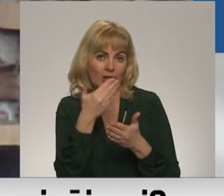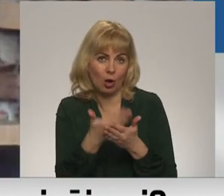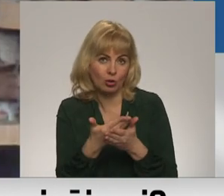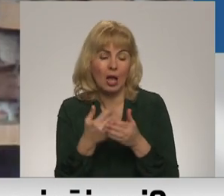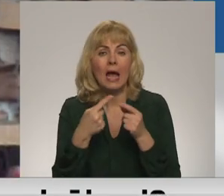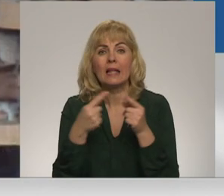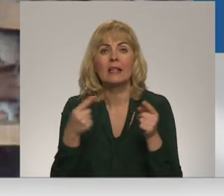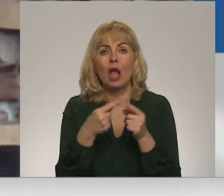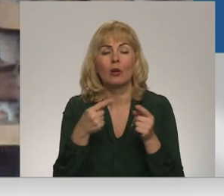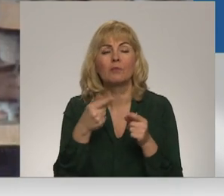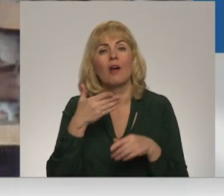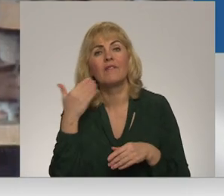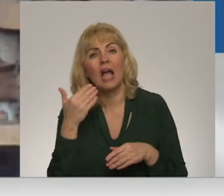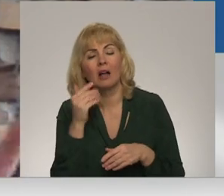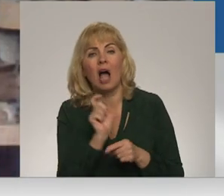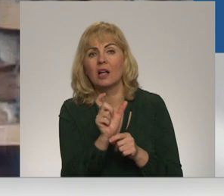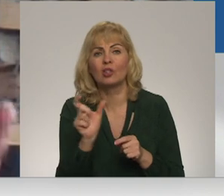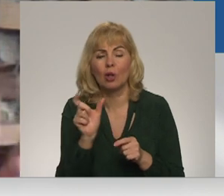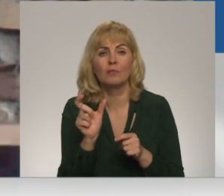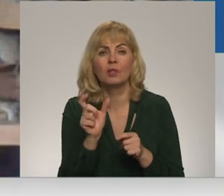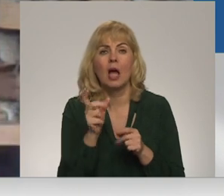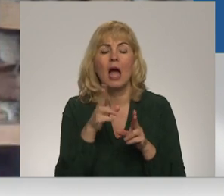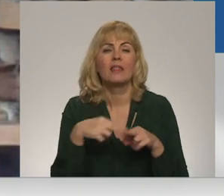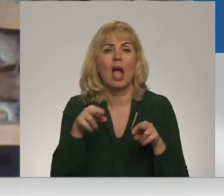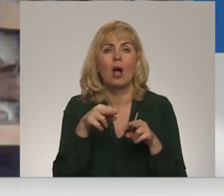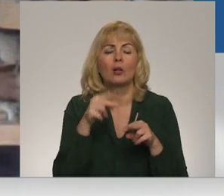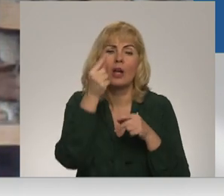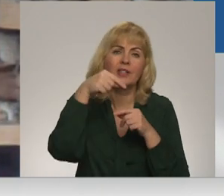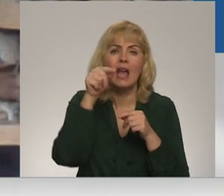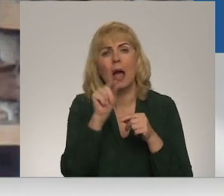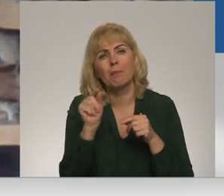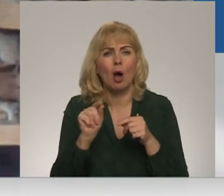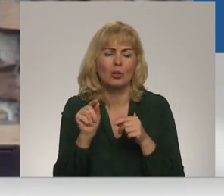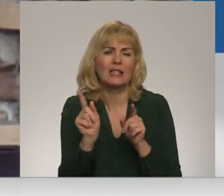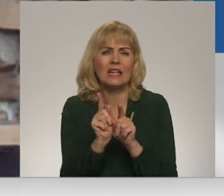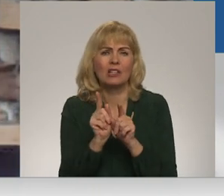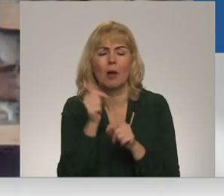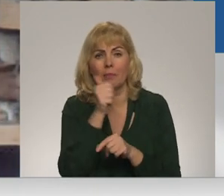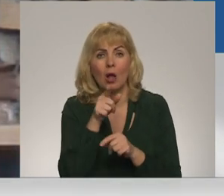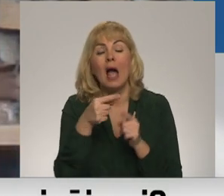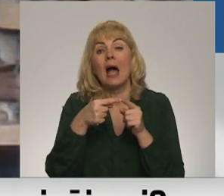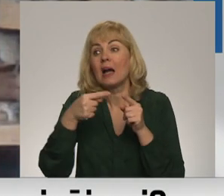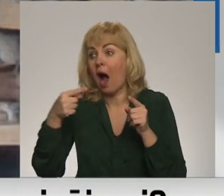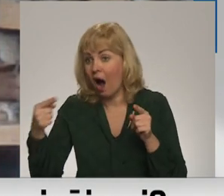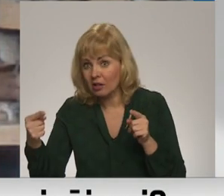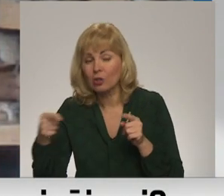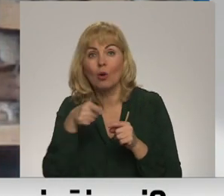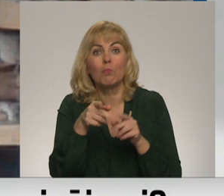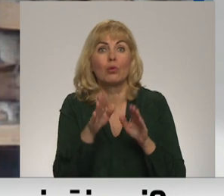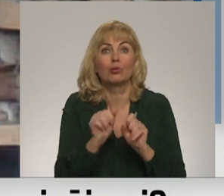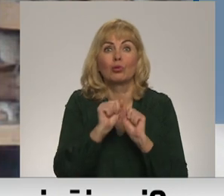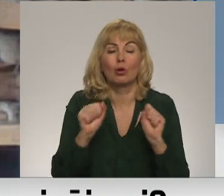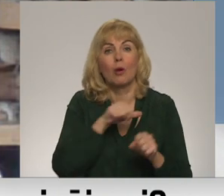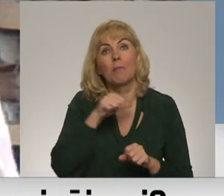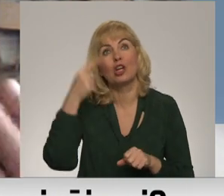ir daudz vieglāk atcerēties teikumus ar atstarpēm nekā kaut kādas ķeburus un tādas īsās parolas. Jums būs garāka parola, viņam būs drošāka. Pašas